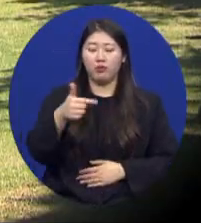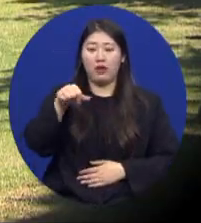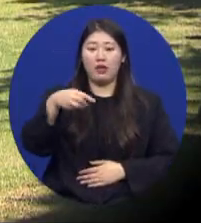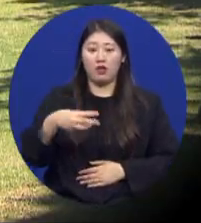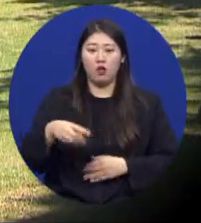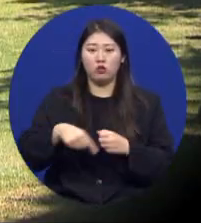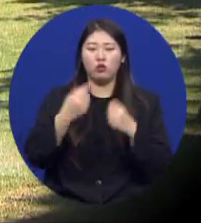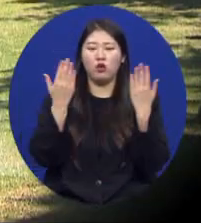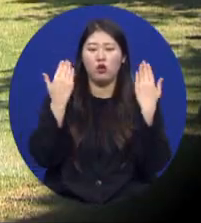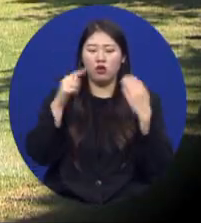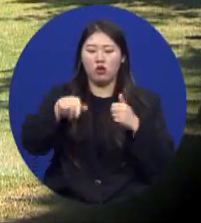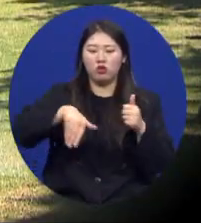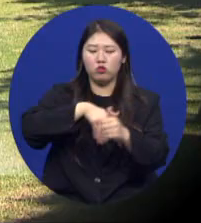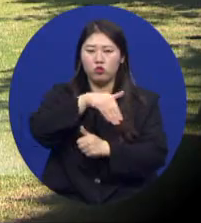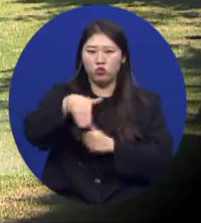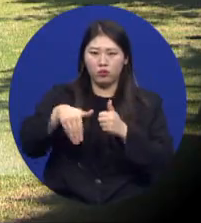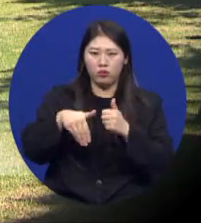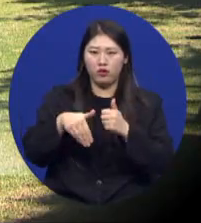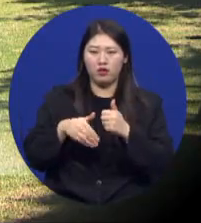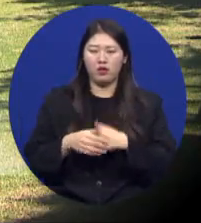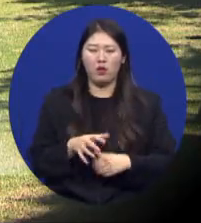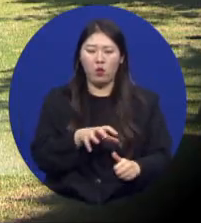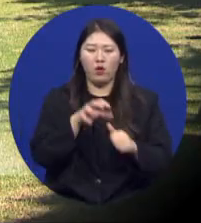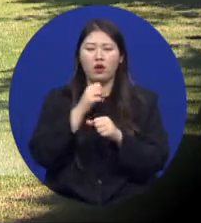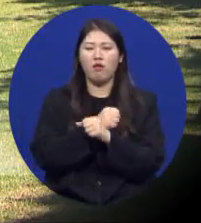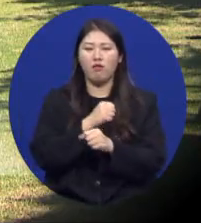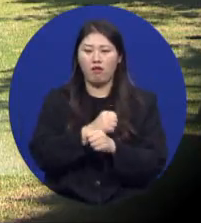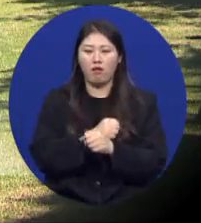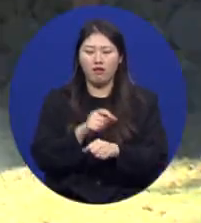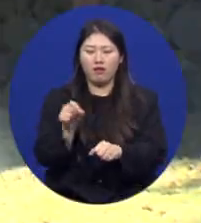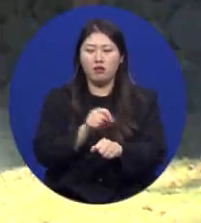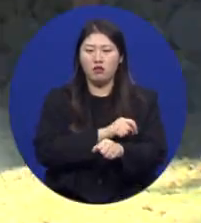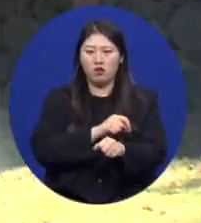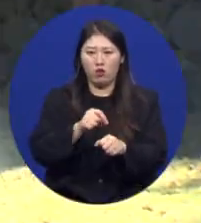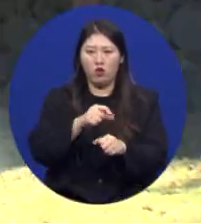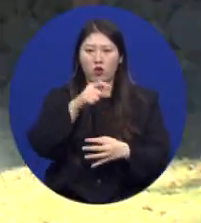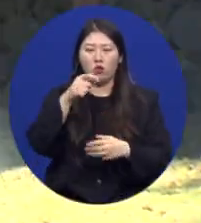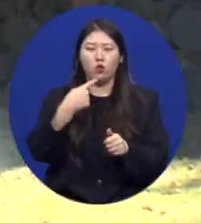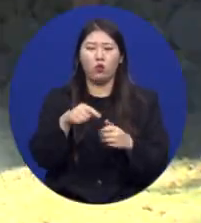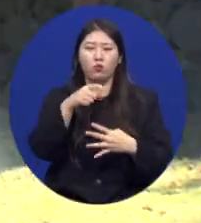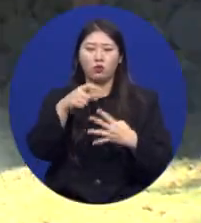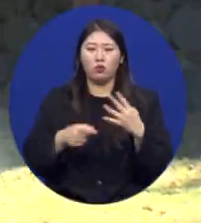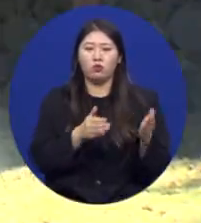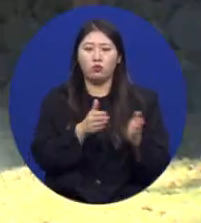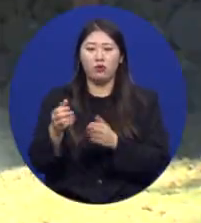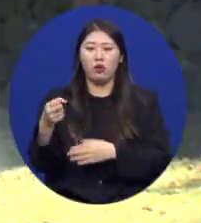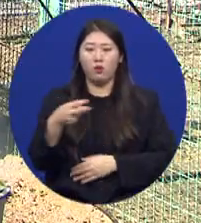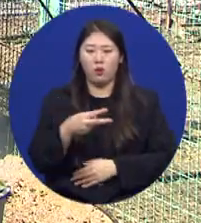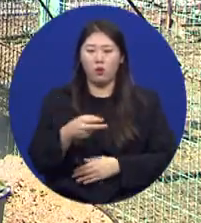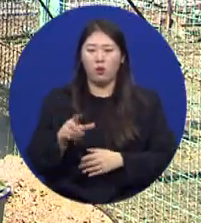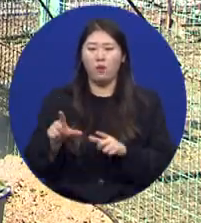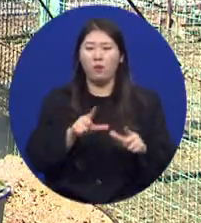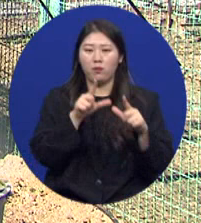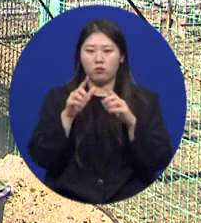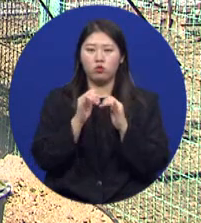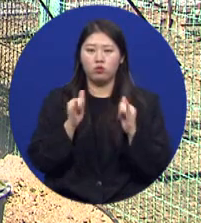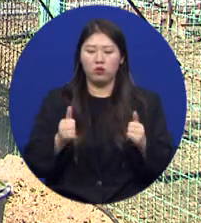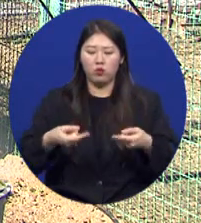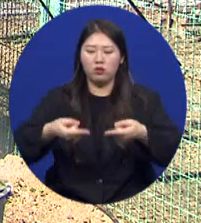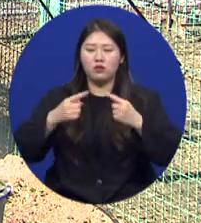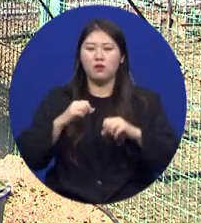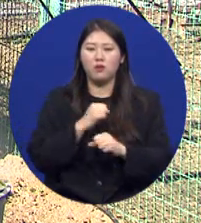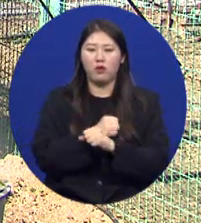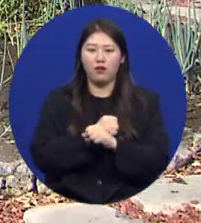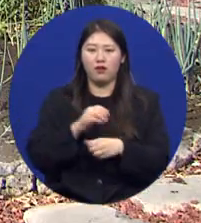선을초등학교는 인근의 동백동산과 선을곶을 활용한 특성화 교육 프로그램을 마련했고 마을 주민들도 교육활동에 참여해